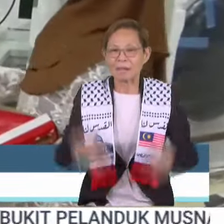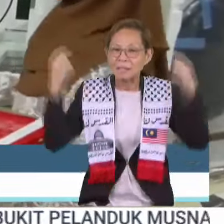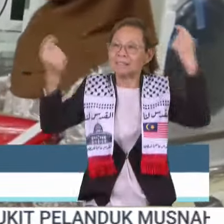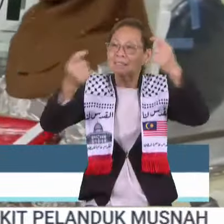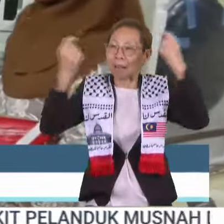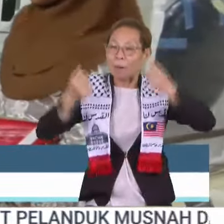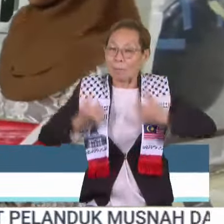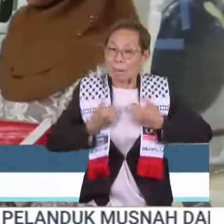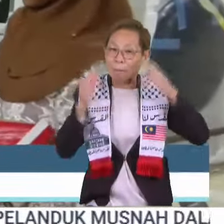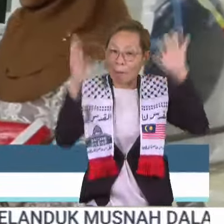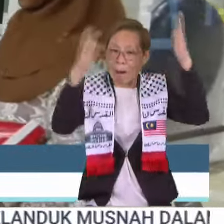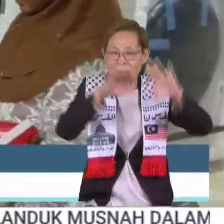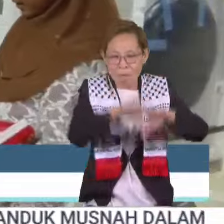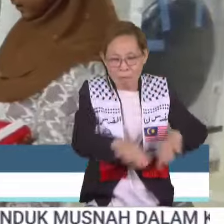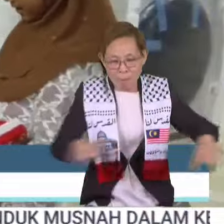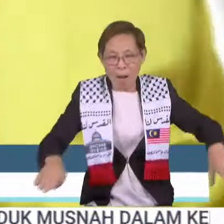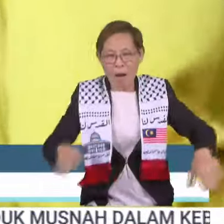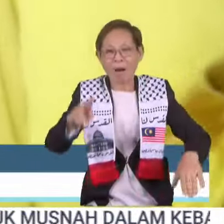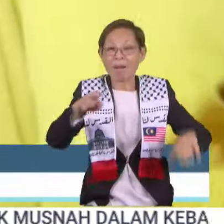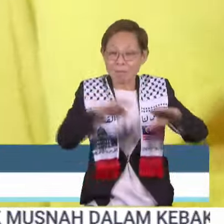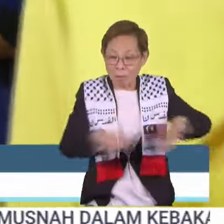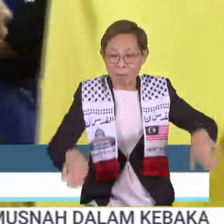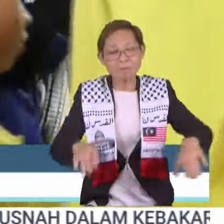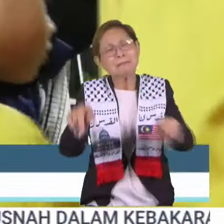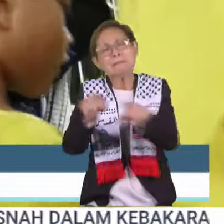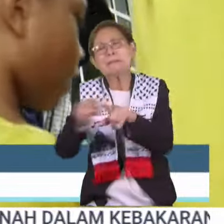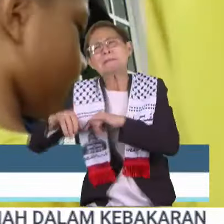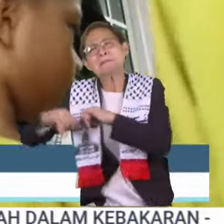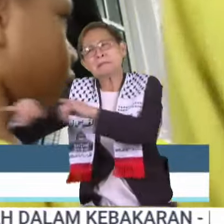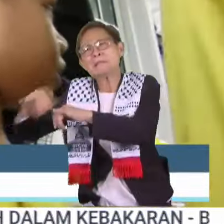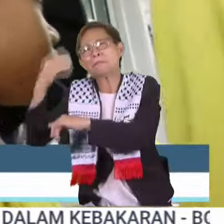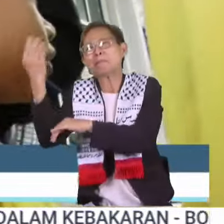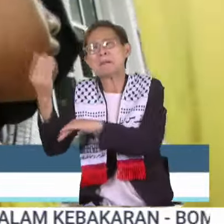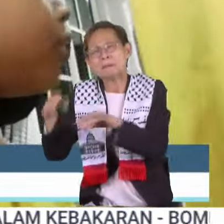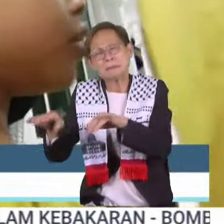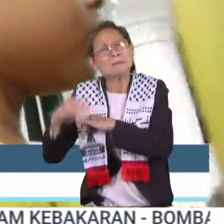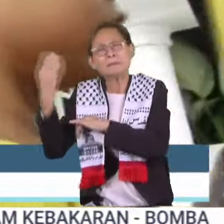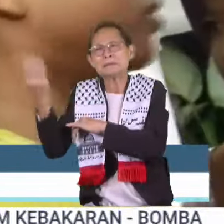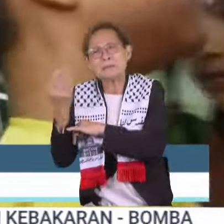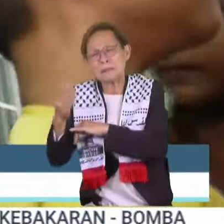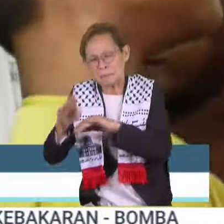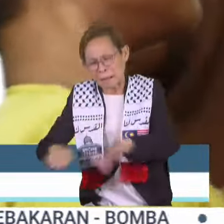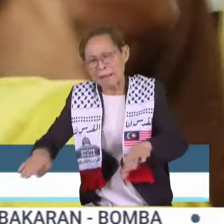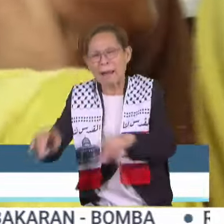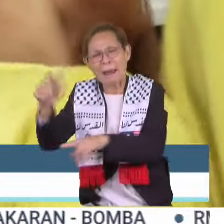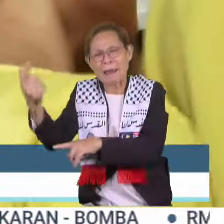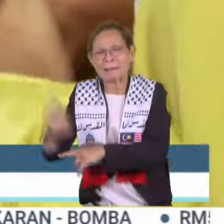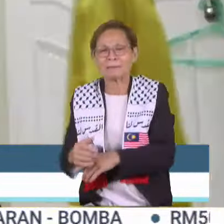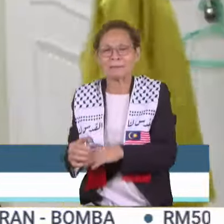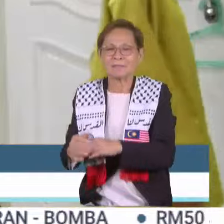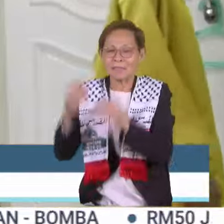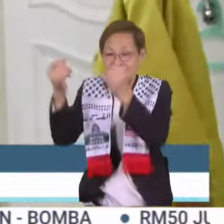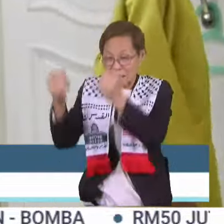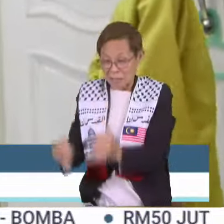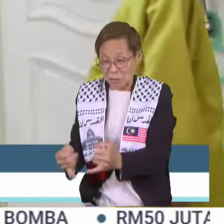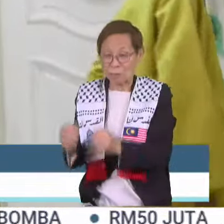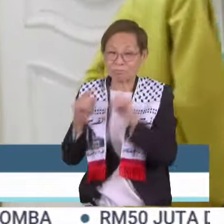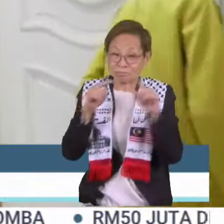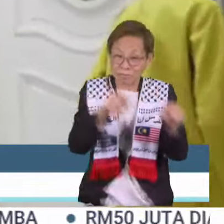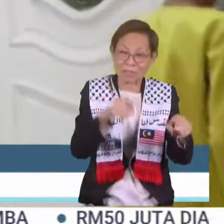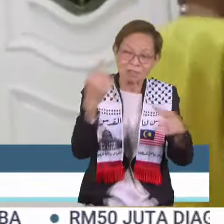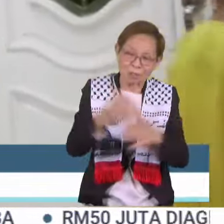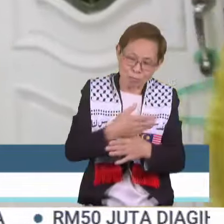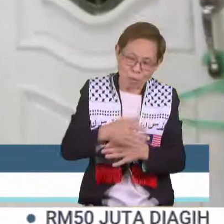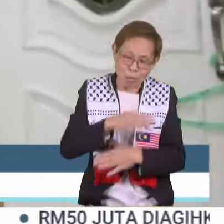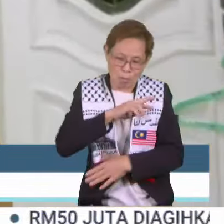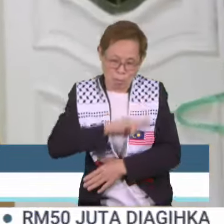Sambutan Aidilfitri bagi anak-anak Nurwadah tiada bezanya dengan kanak-kanak lain. Kehadiran pelbagai individu yang sentiasa